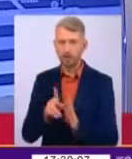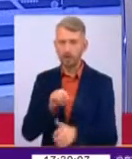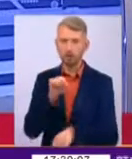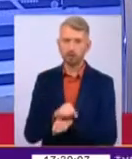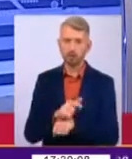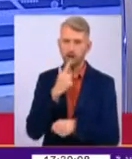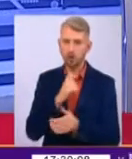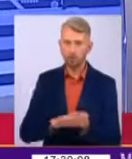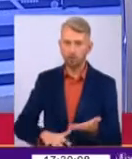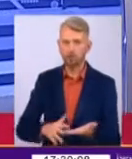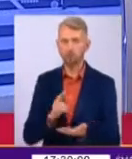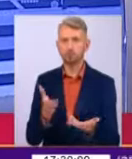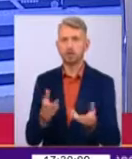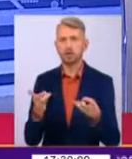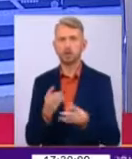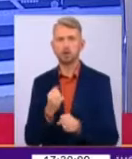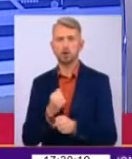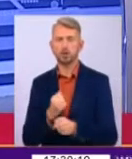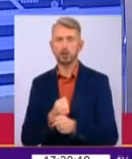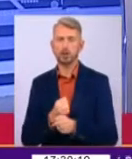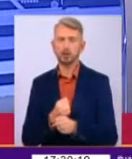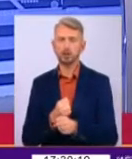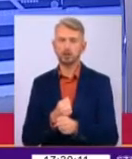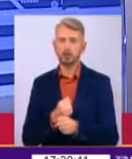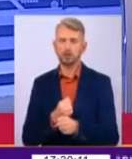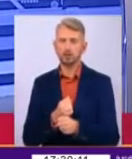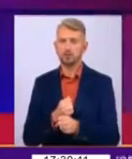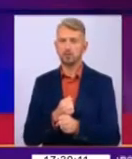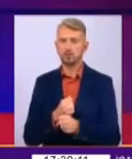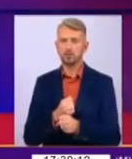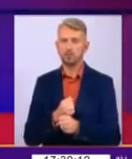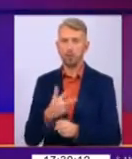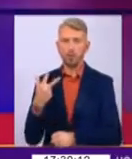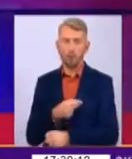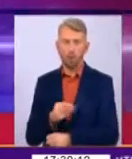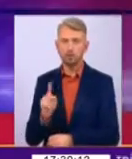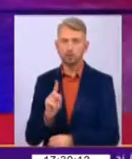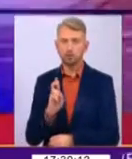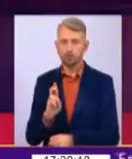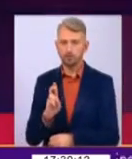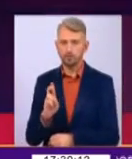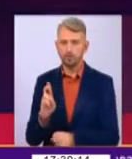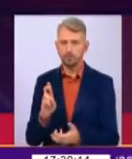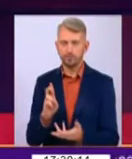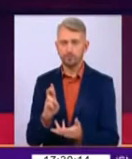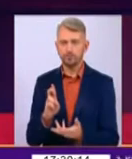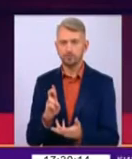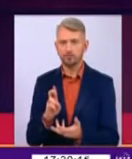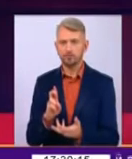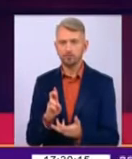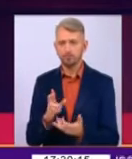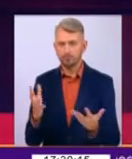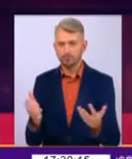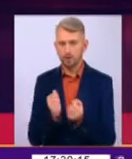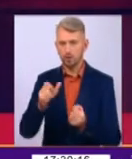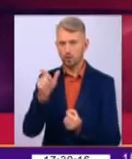кров, які треба зробити фактично уколи для того, щоб, знаєте, вивести людину в шок